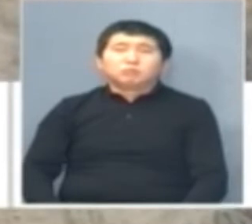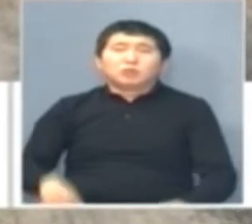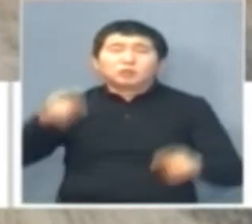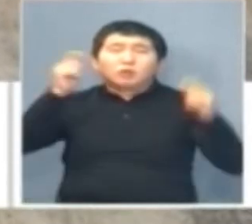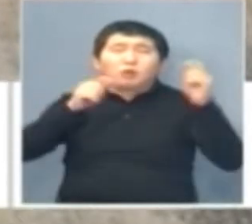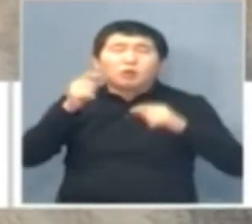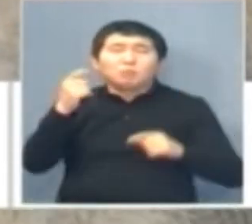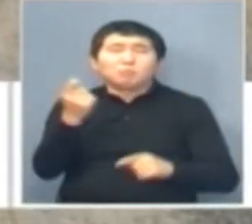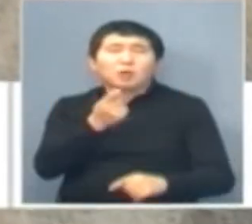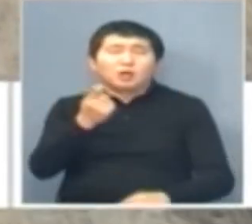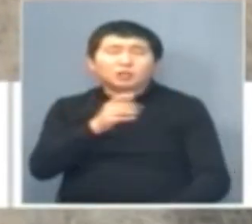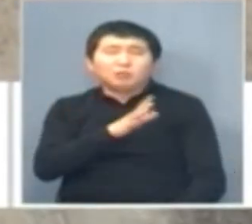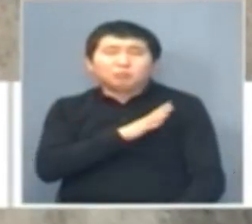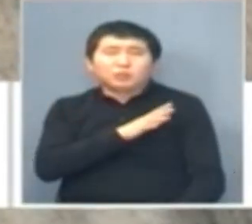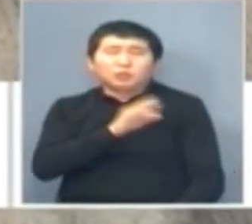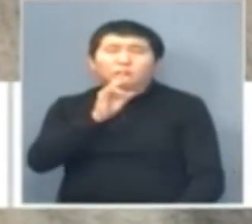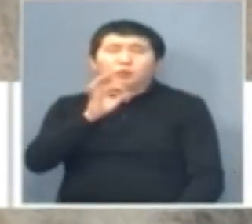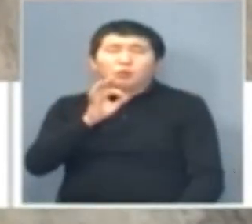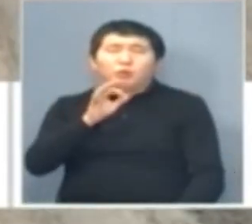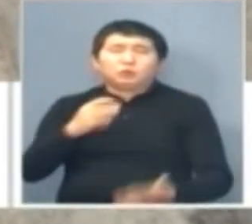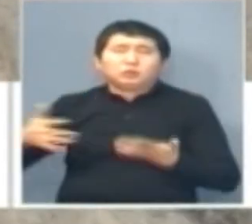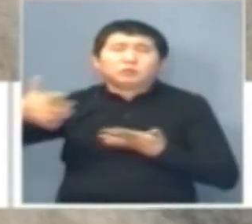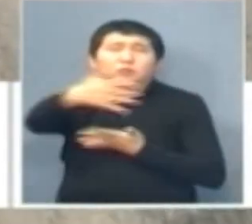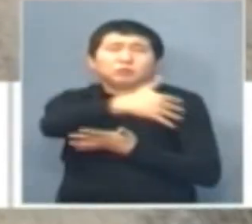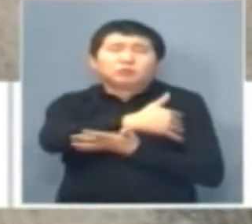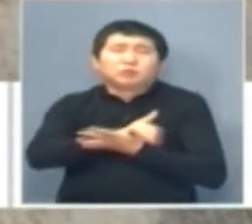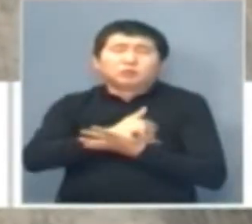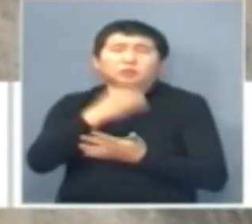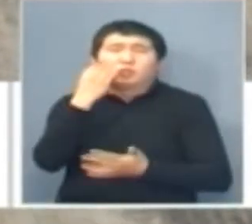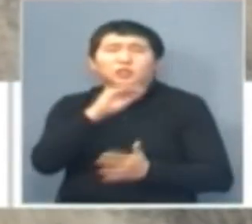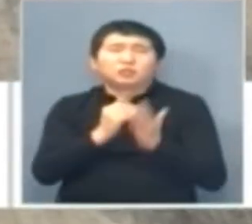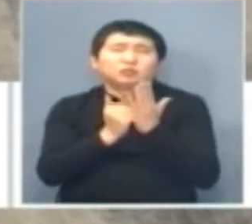алынатын өнім көлемі жоғары болады деп күтілуде. Қуан Шамантайұлы, Мақсат Нығметов, Алтай ақпарат.